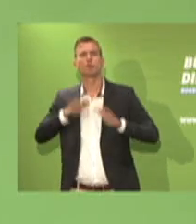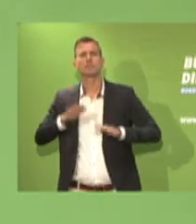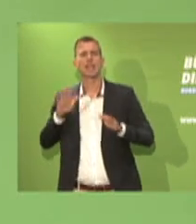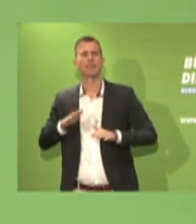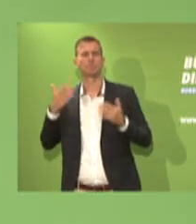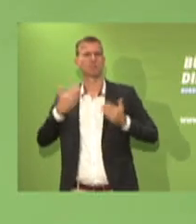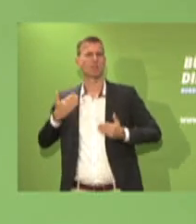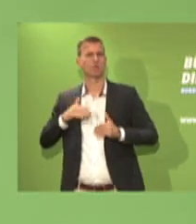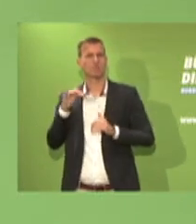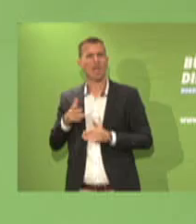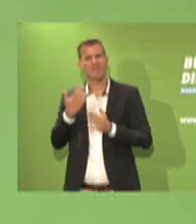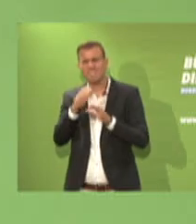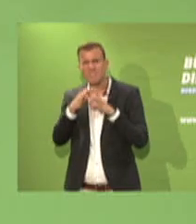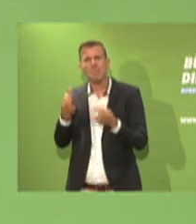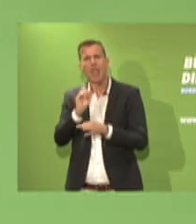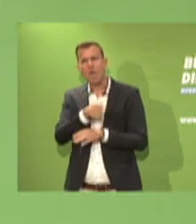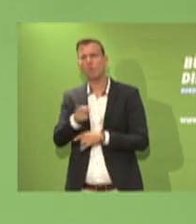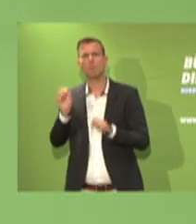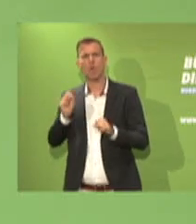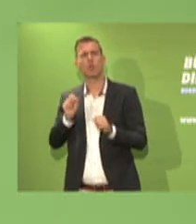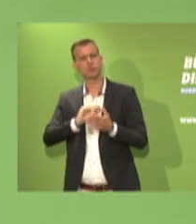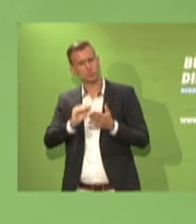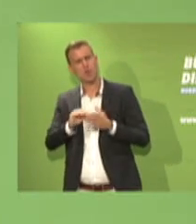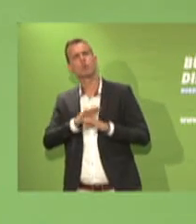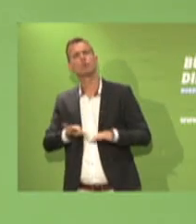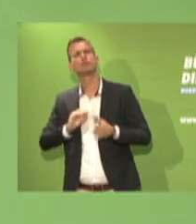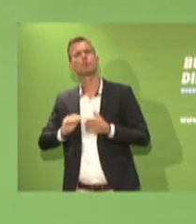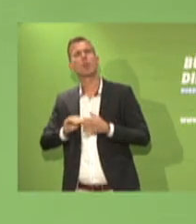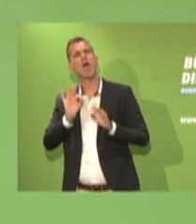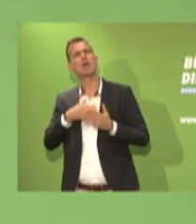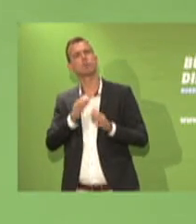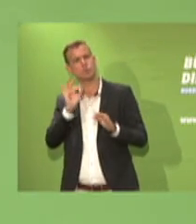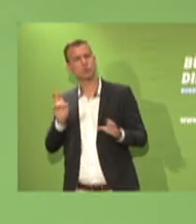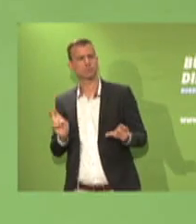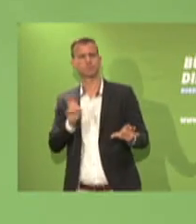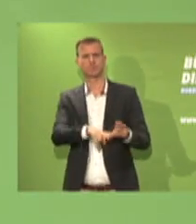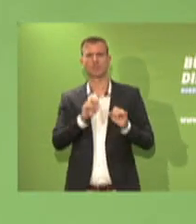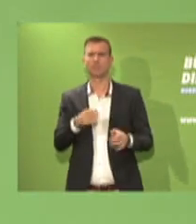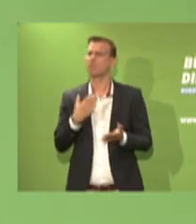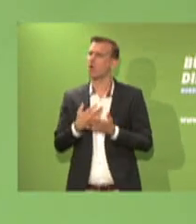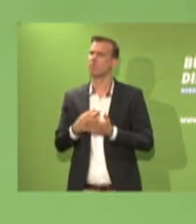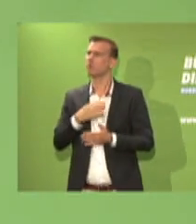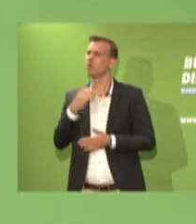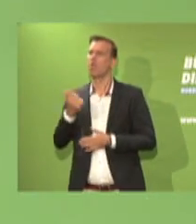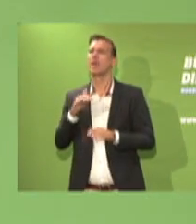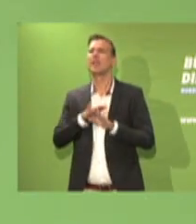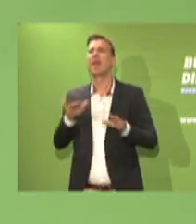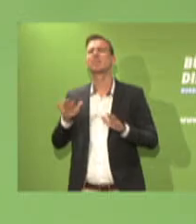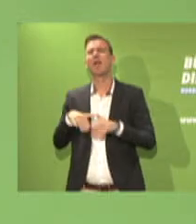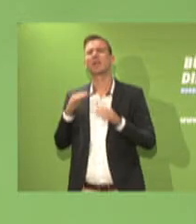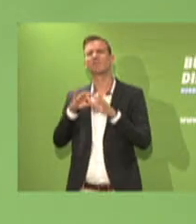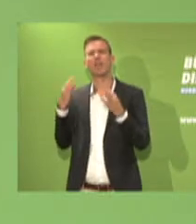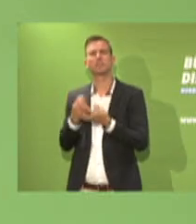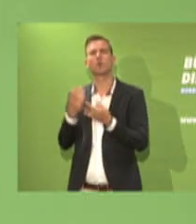auch für all diese Familien es möglich sein muss, vor Ort ein gutes Grundschulangebot vorzuenthalten. Und deswegen finde ich es ganz toll, dass die Landtagsfraktion auch die Initiative